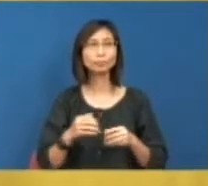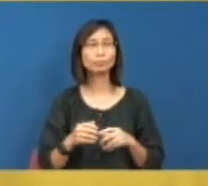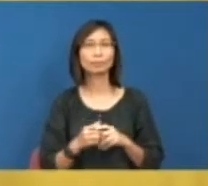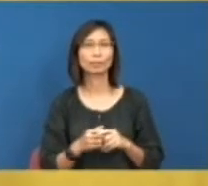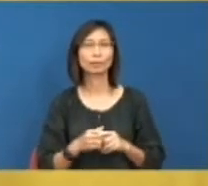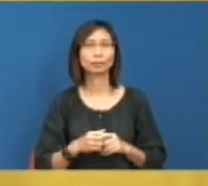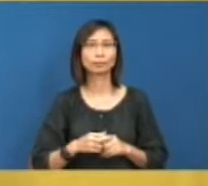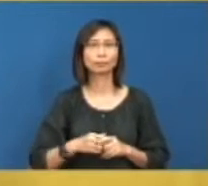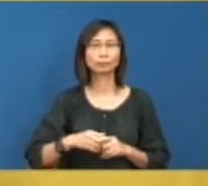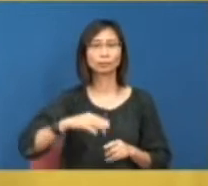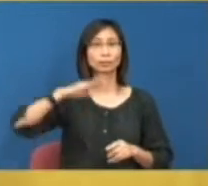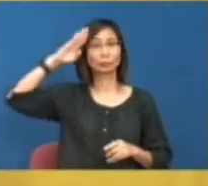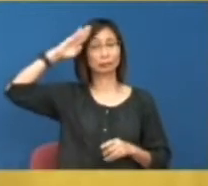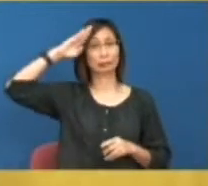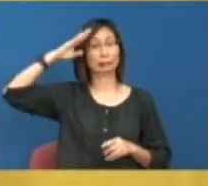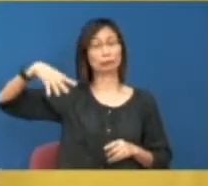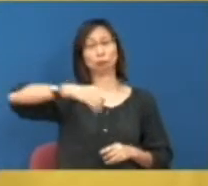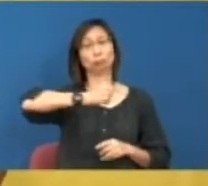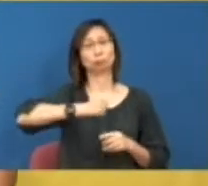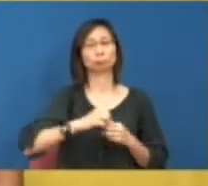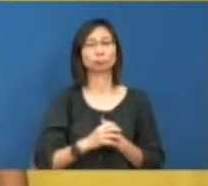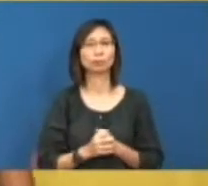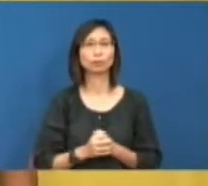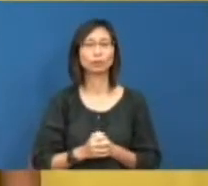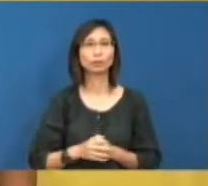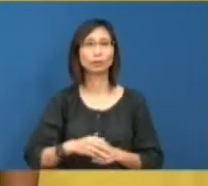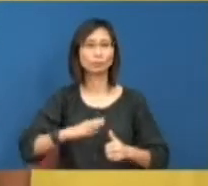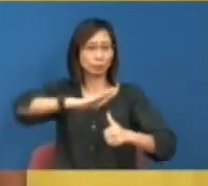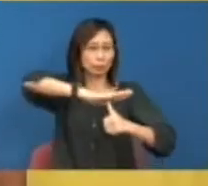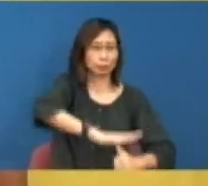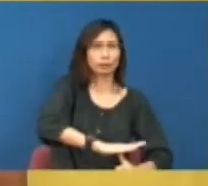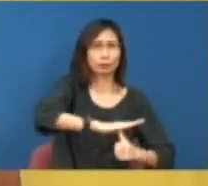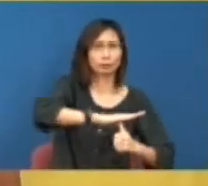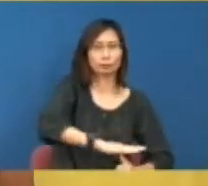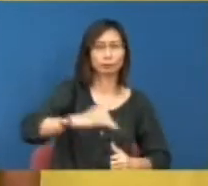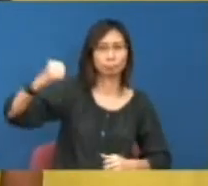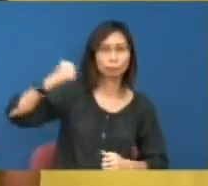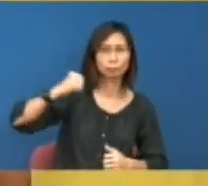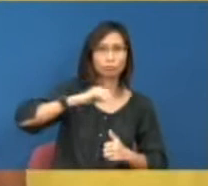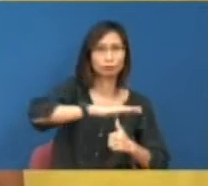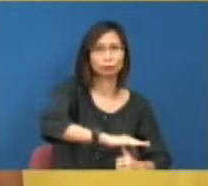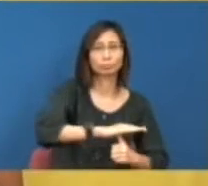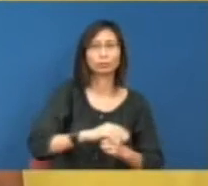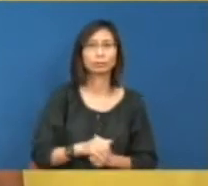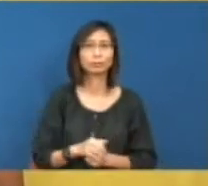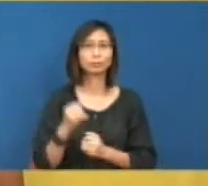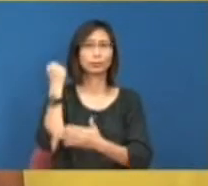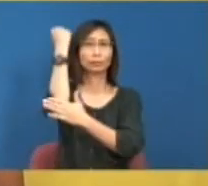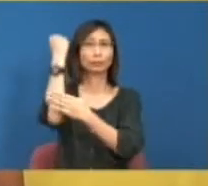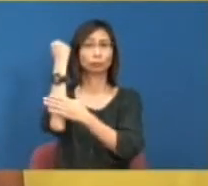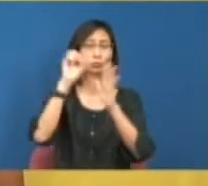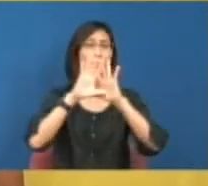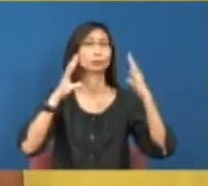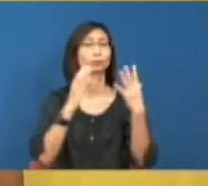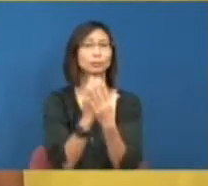嘛？主張係強硬鎮壓示威者，當然因為佢拙劣嘅表演係濫，即係喺呢